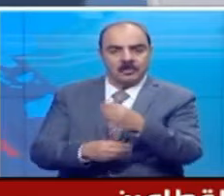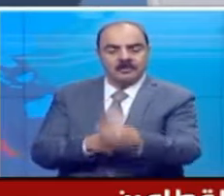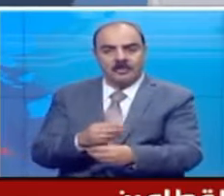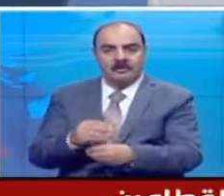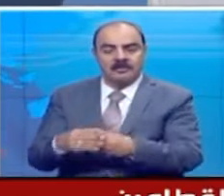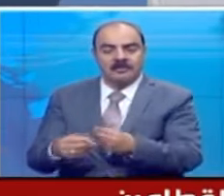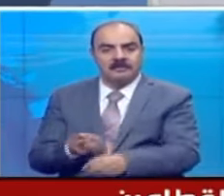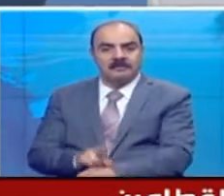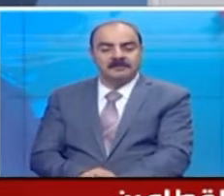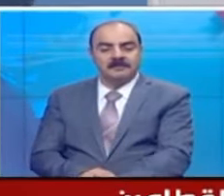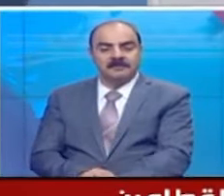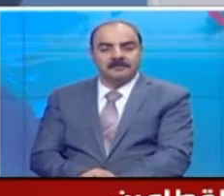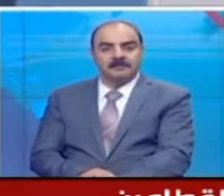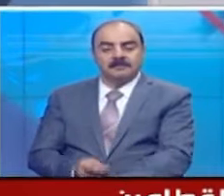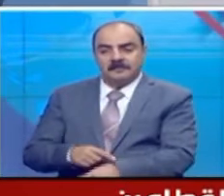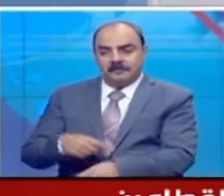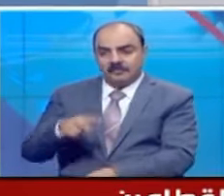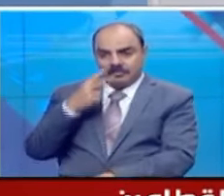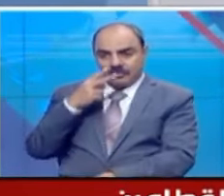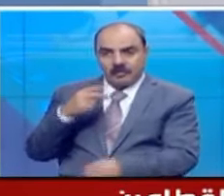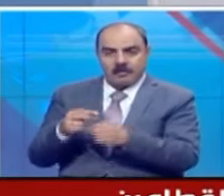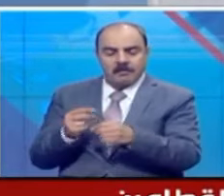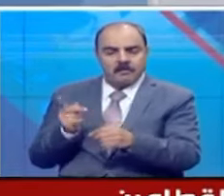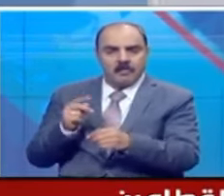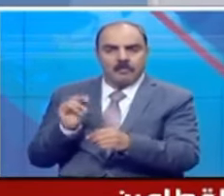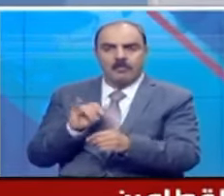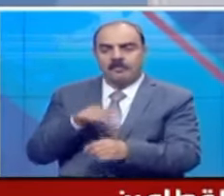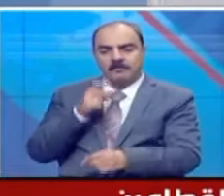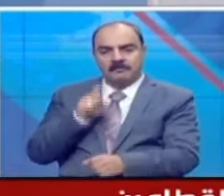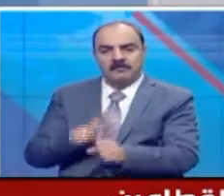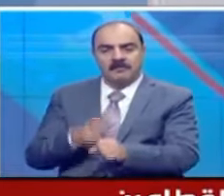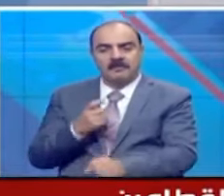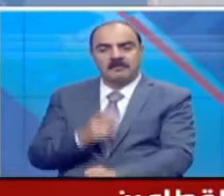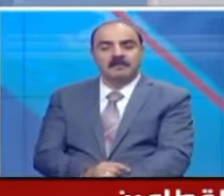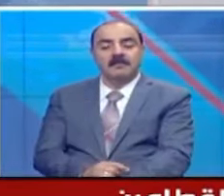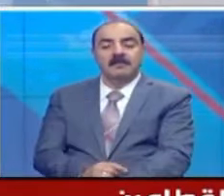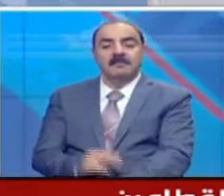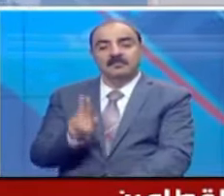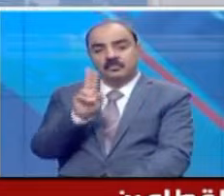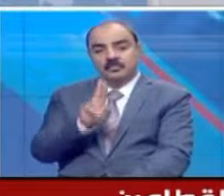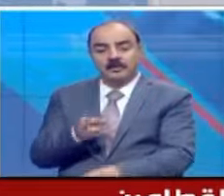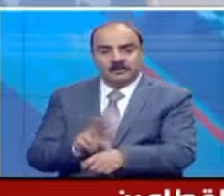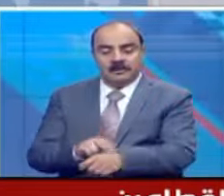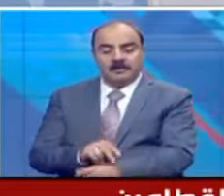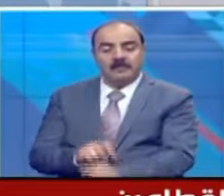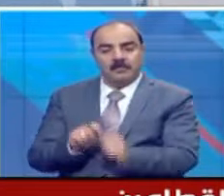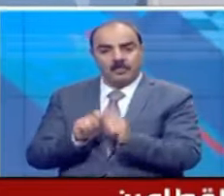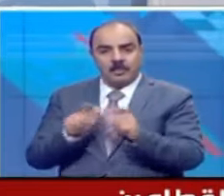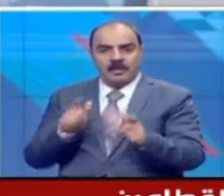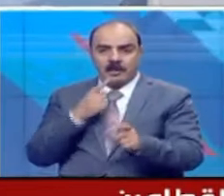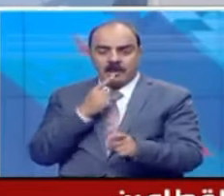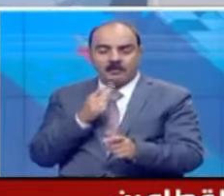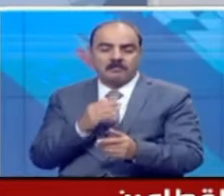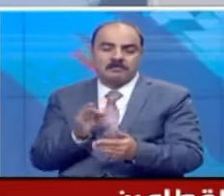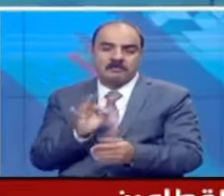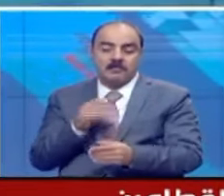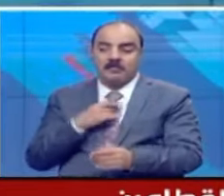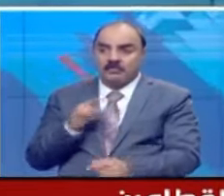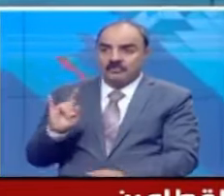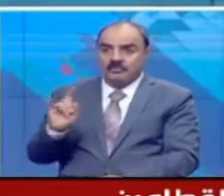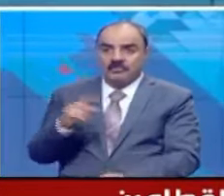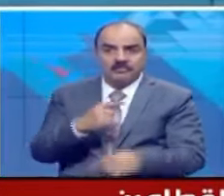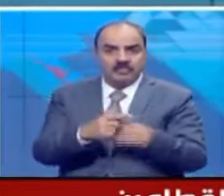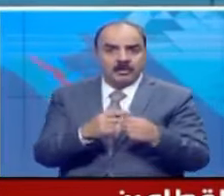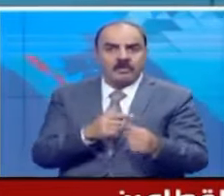على مدى في المدى القريب بيبقى أكثر إيجابية. دكتور محمد، في الحقيقة يمكن لو كان الدور الرقابي